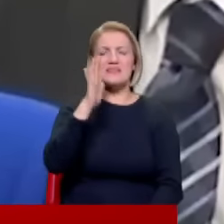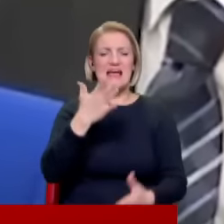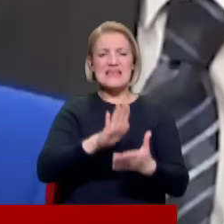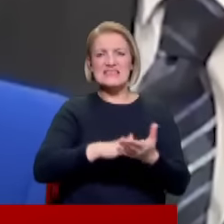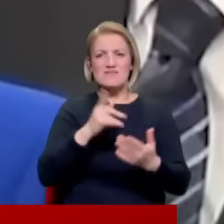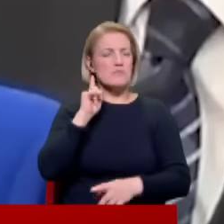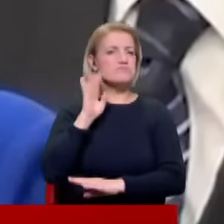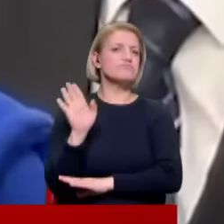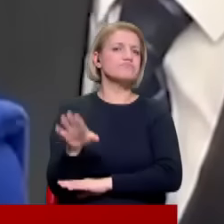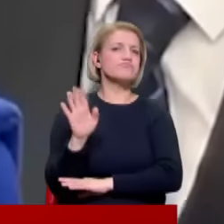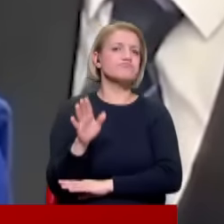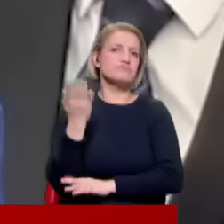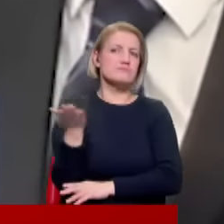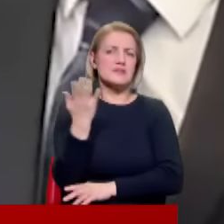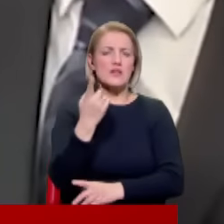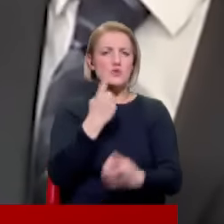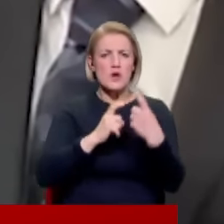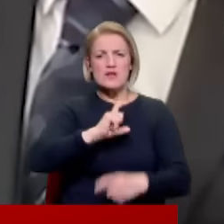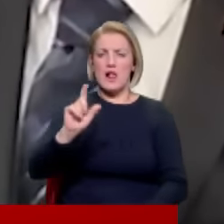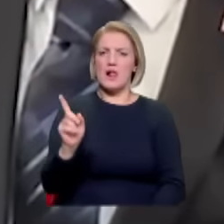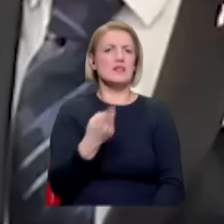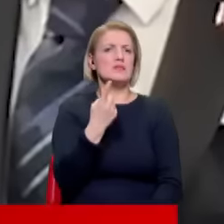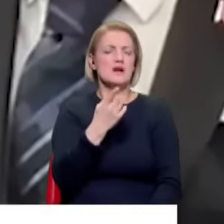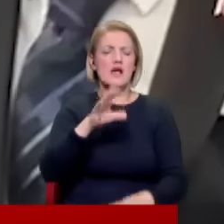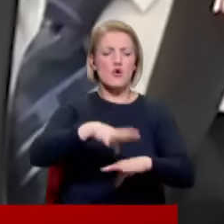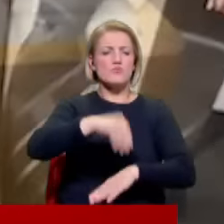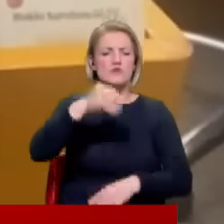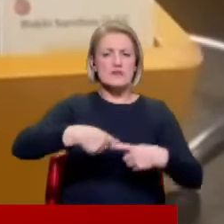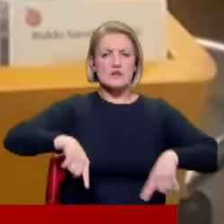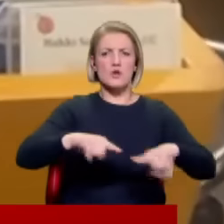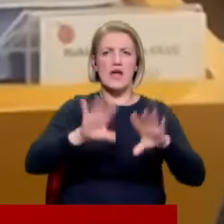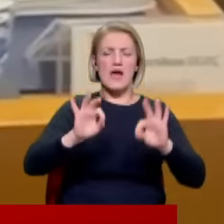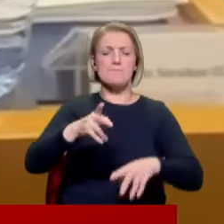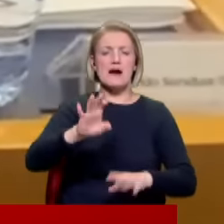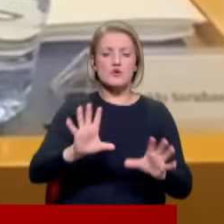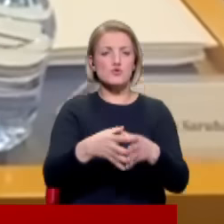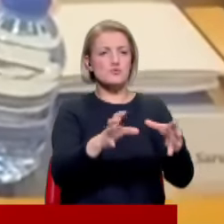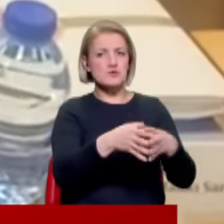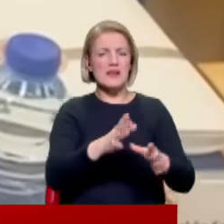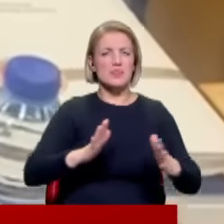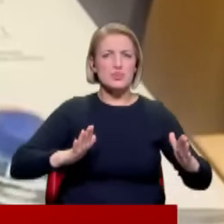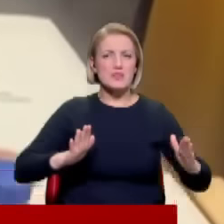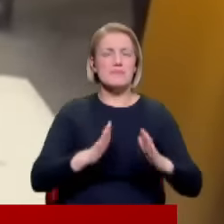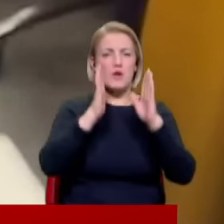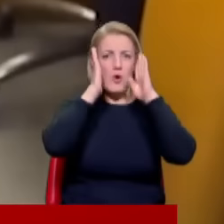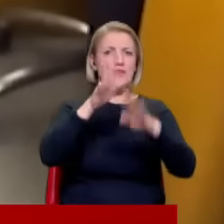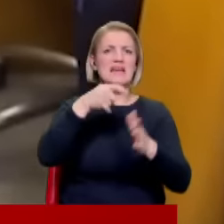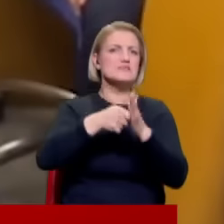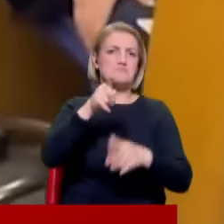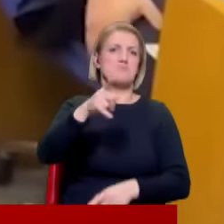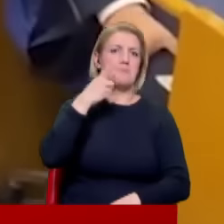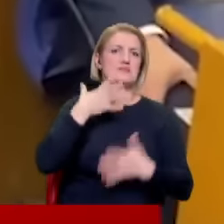istifa çağrılarına kulak verdi ne de sorulara. Ama hem komisyon salonunda hem de parti gruplarında tepkilerin odağındaki